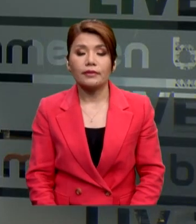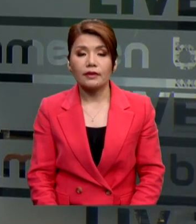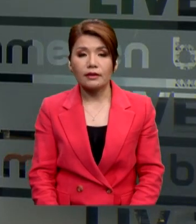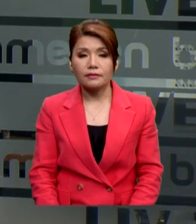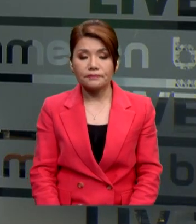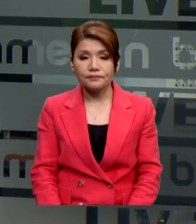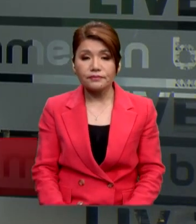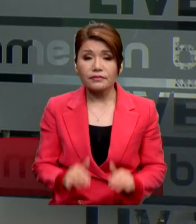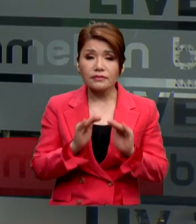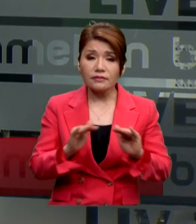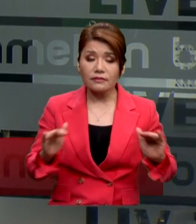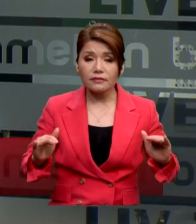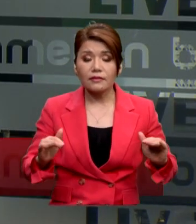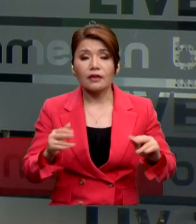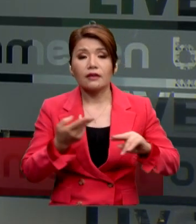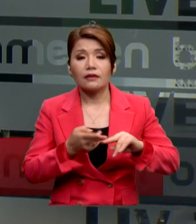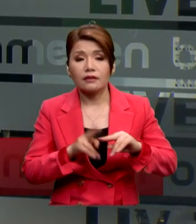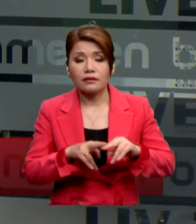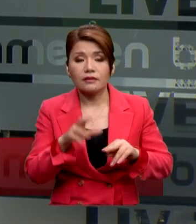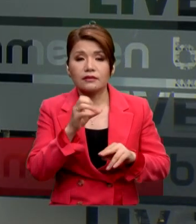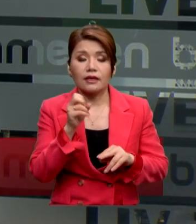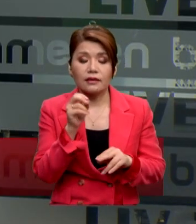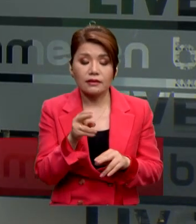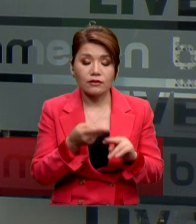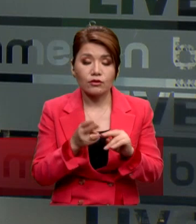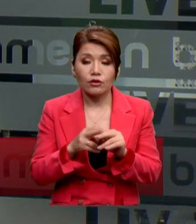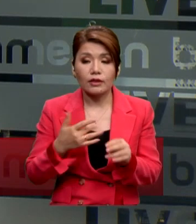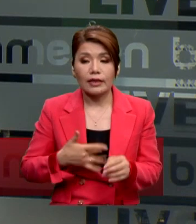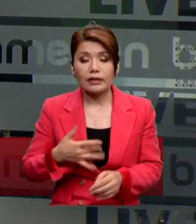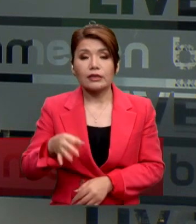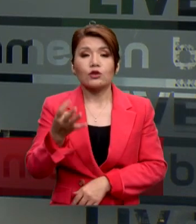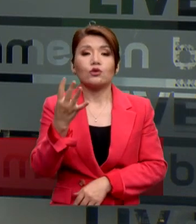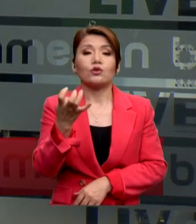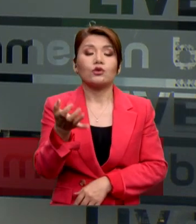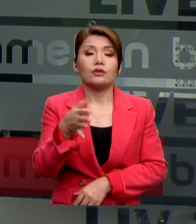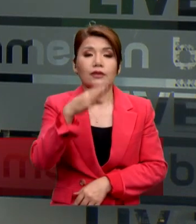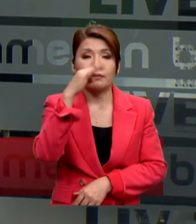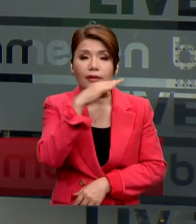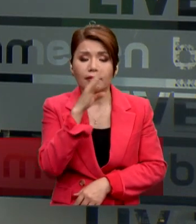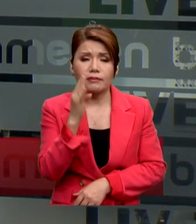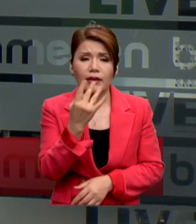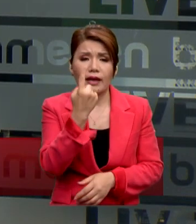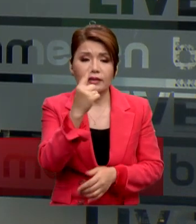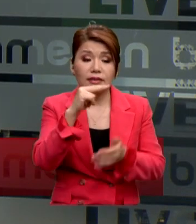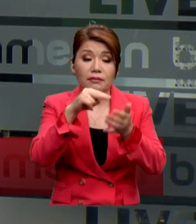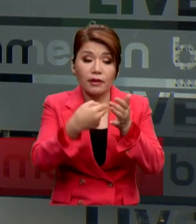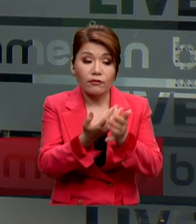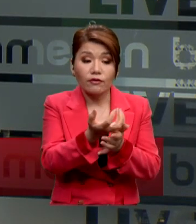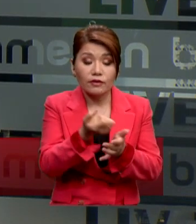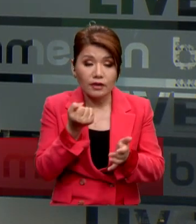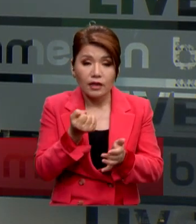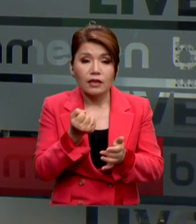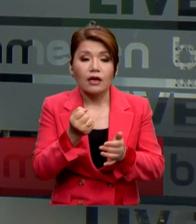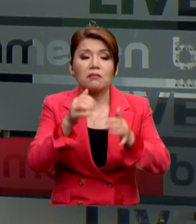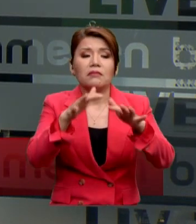Балабақшаға жолдама алу жоғарғы оқу орнына түсумен тең. Тараздық 400-ге жуық ата-ана бір жапырақ қағаз алу үшін жанталасып